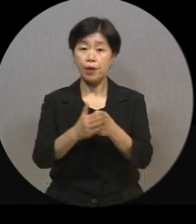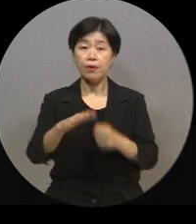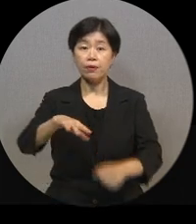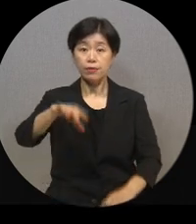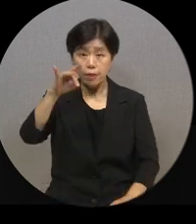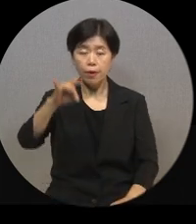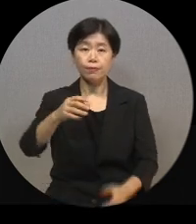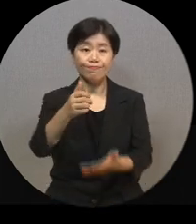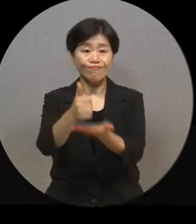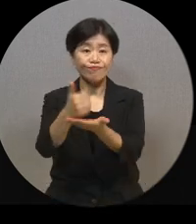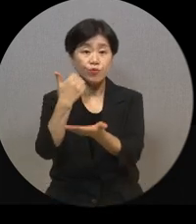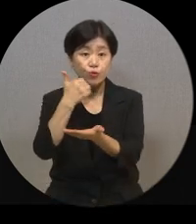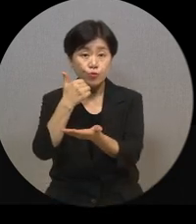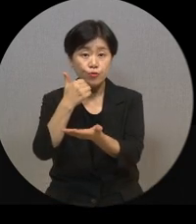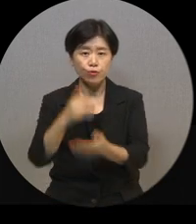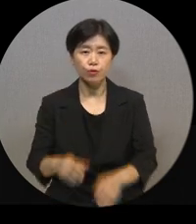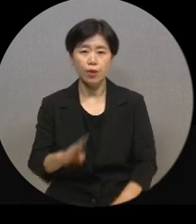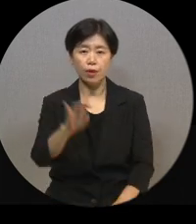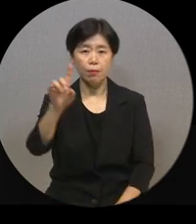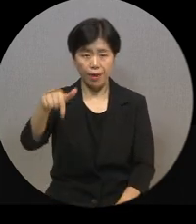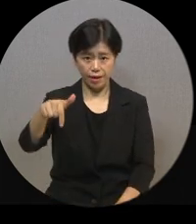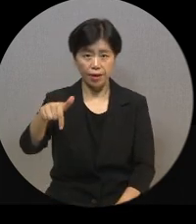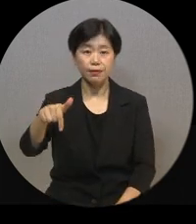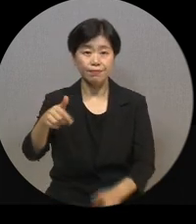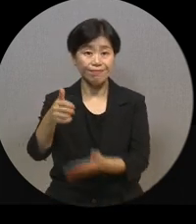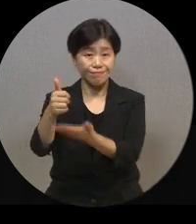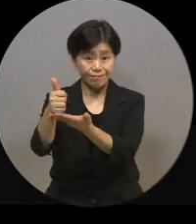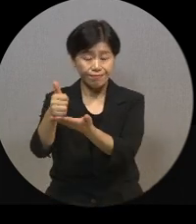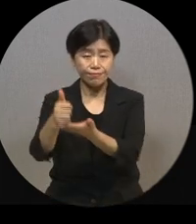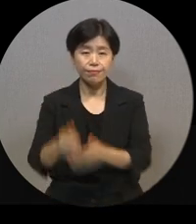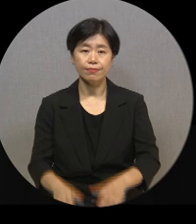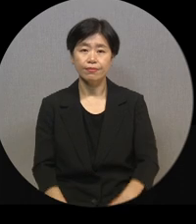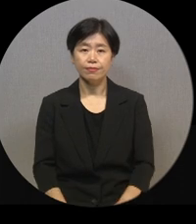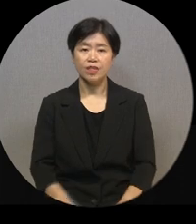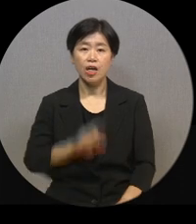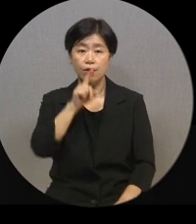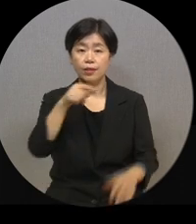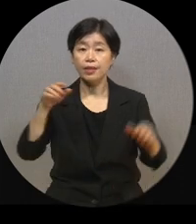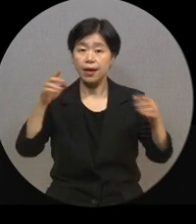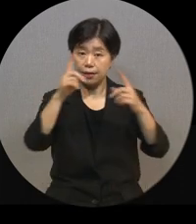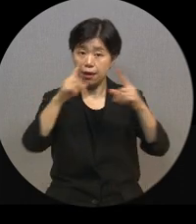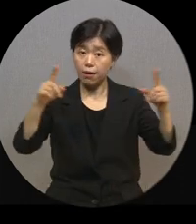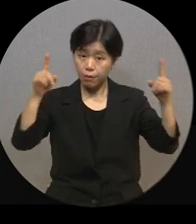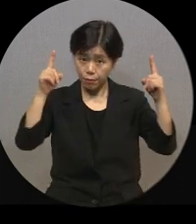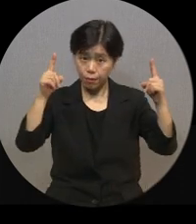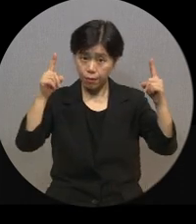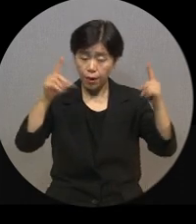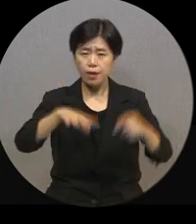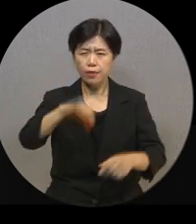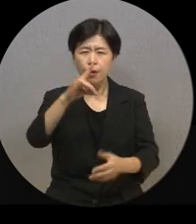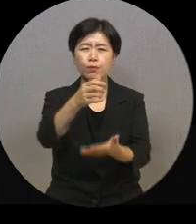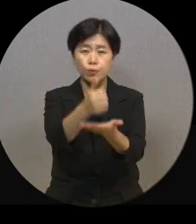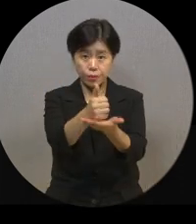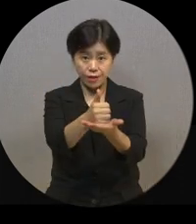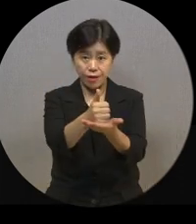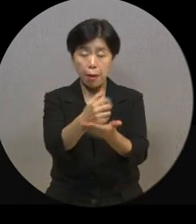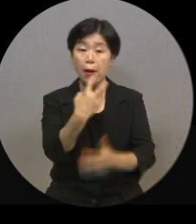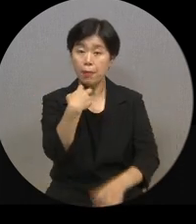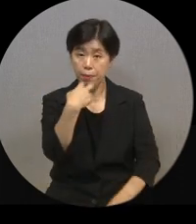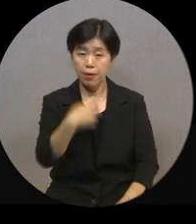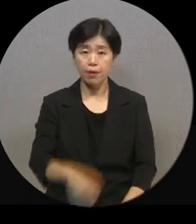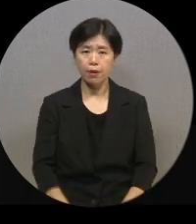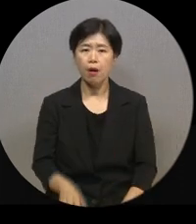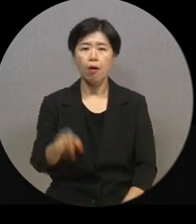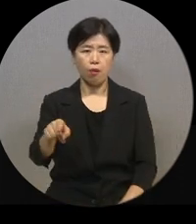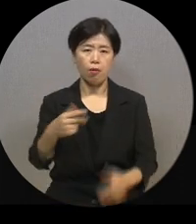회장님이 백낙준 전 연세대학교 초대 회장님, 초대 총장이시자 또 교육부 장관을 하셨는데 이런 분들께서